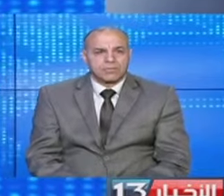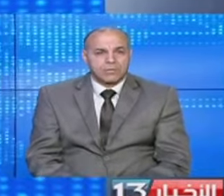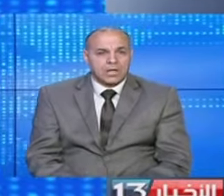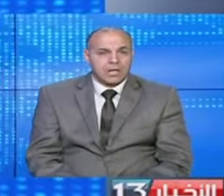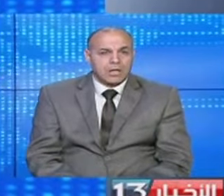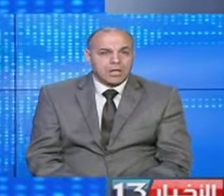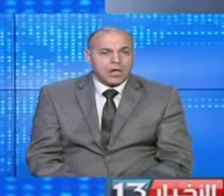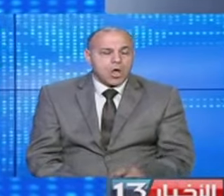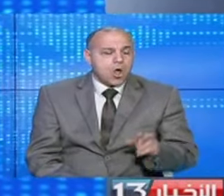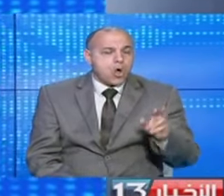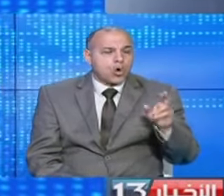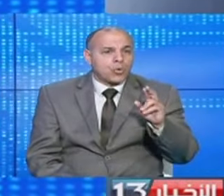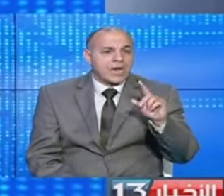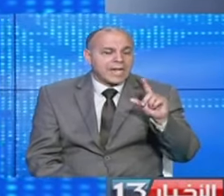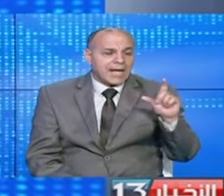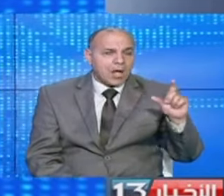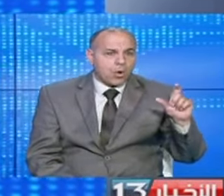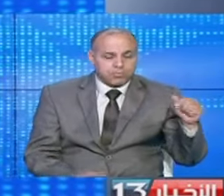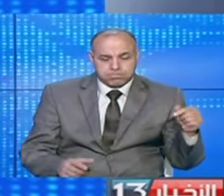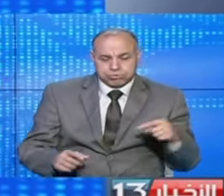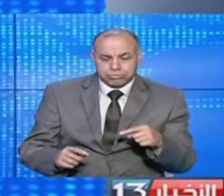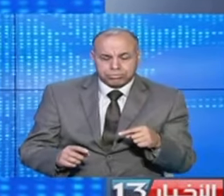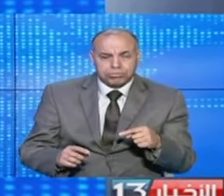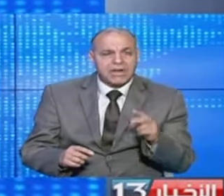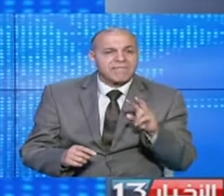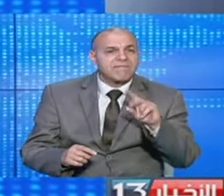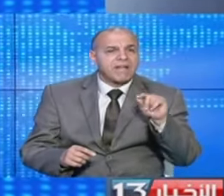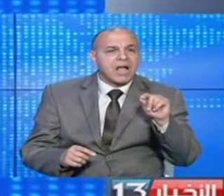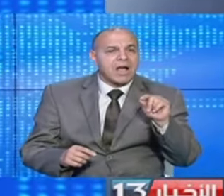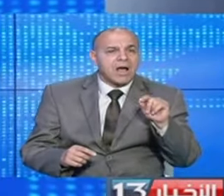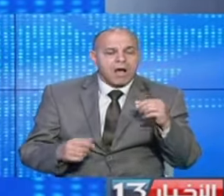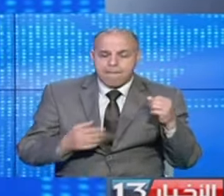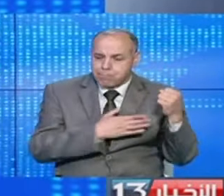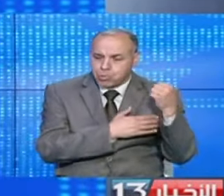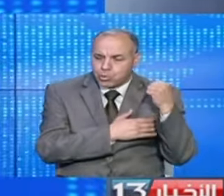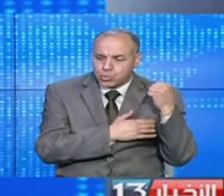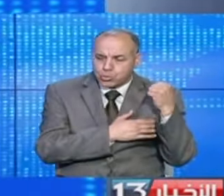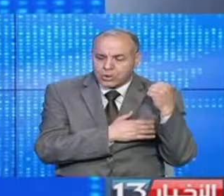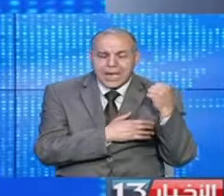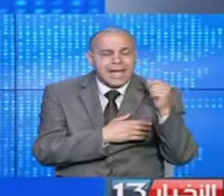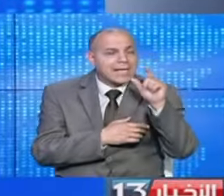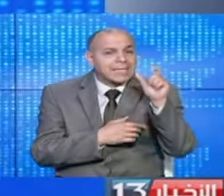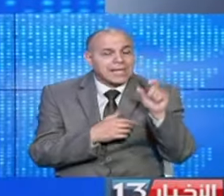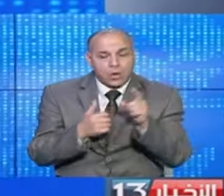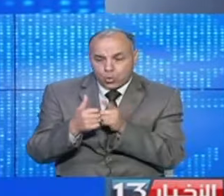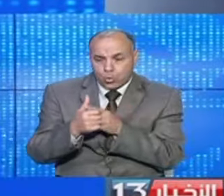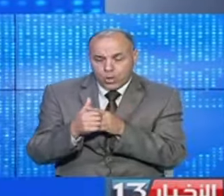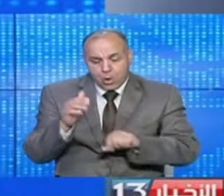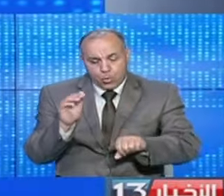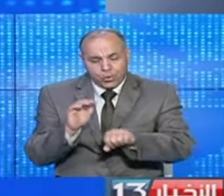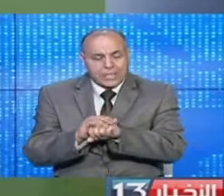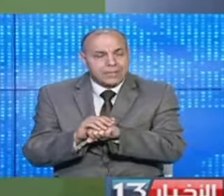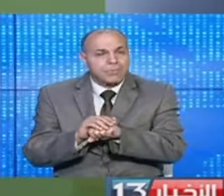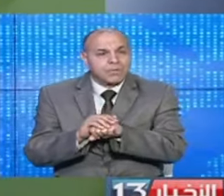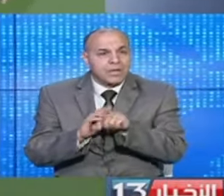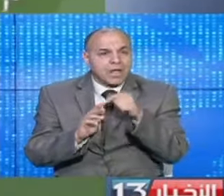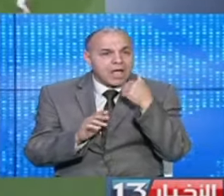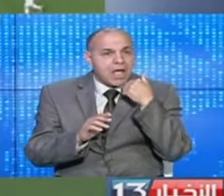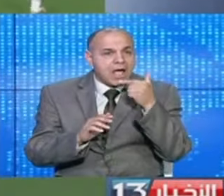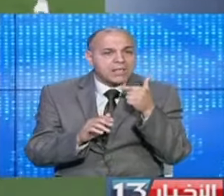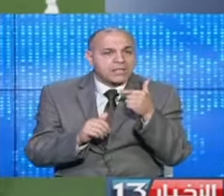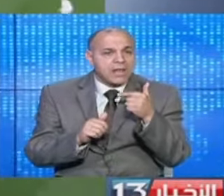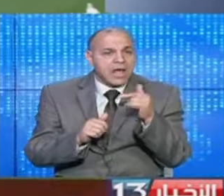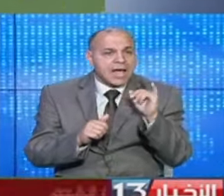سجل روميلو لوكاكو هدفه 20 في بطولة الدرجة الإيطالية الأولى لكرة القدم